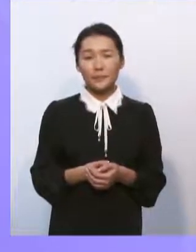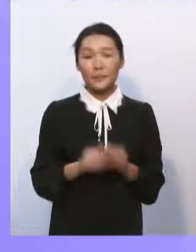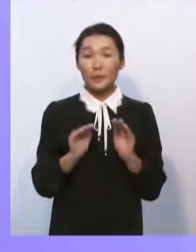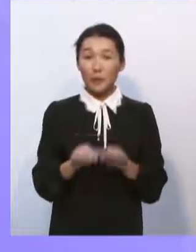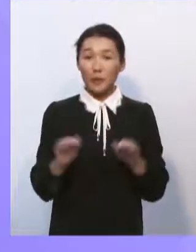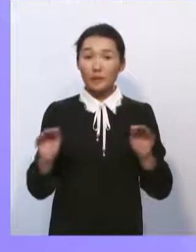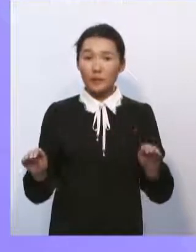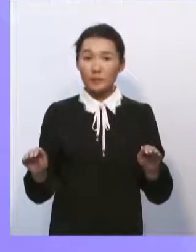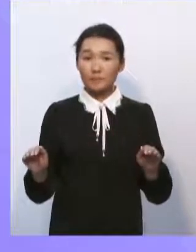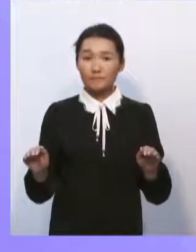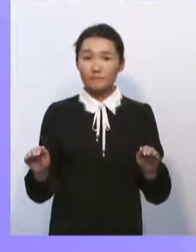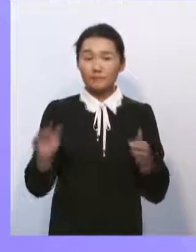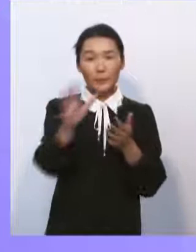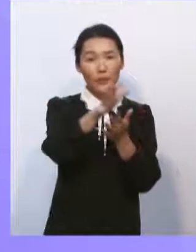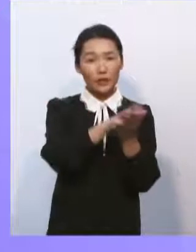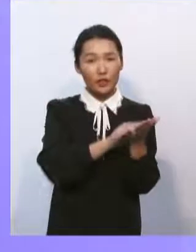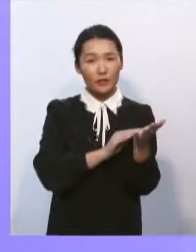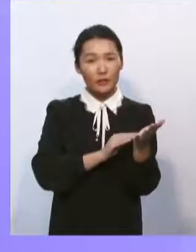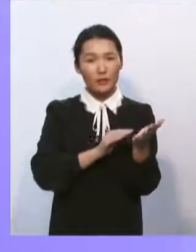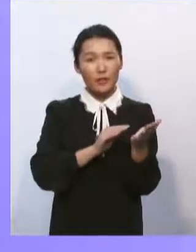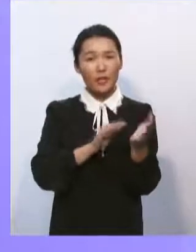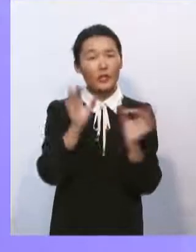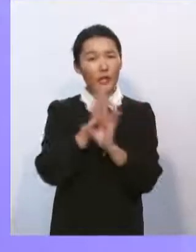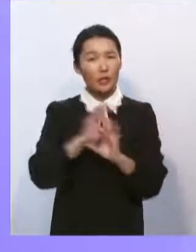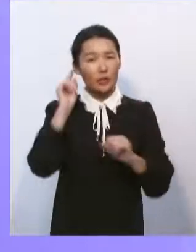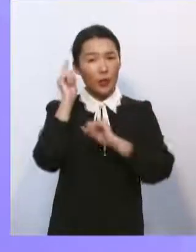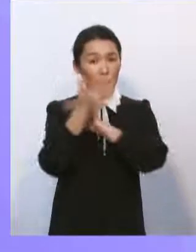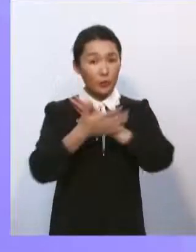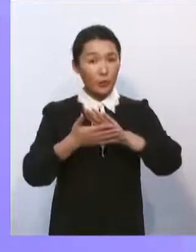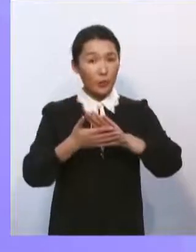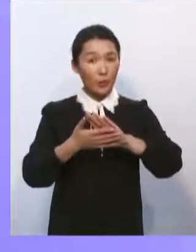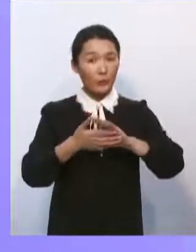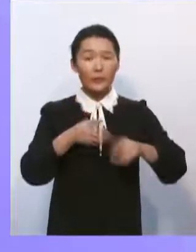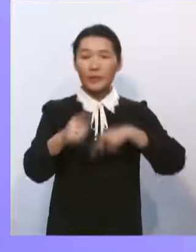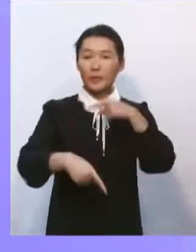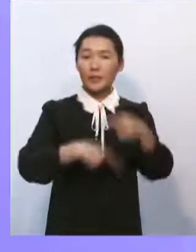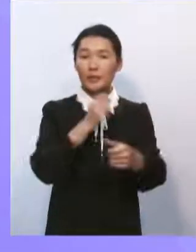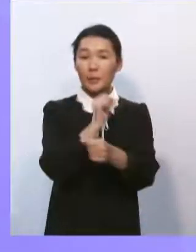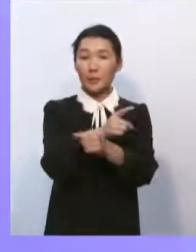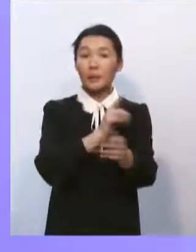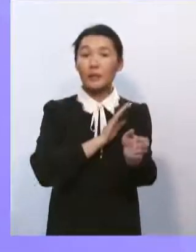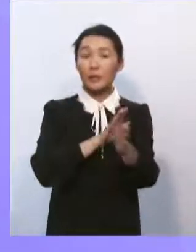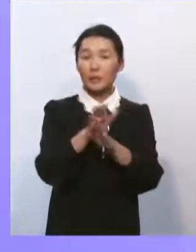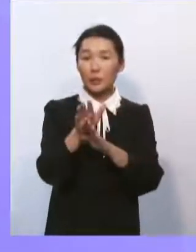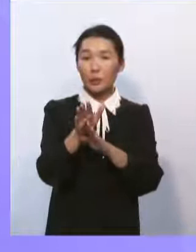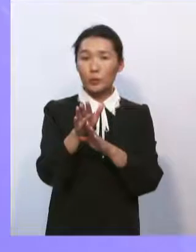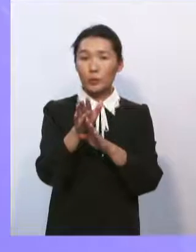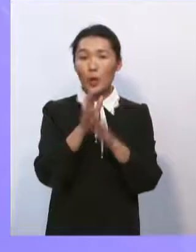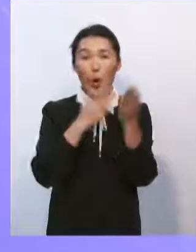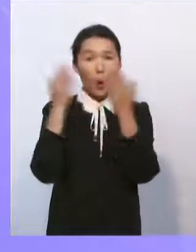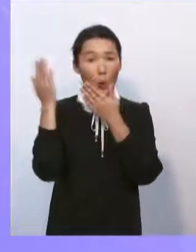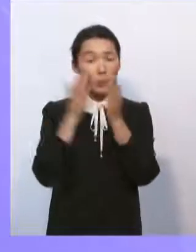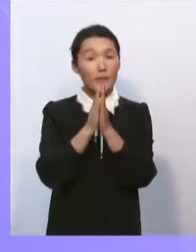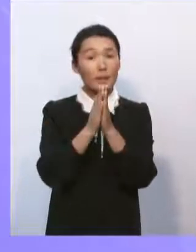Балдар, текстти жакшылап түшүнүп, кийинки тапшырмаларды аткаруу үчүн окуу китебиңерден